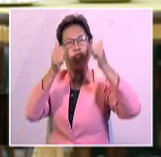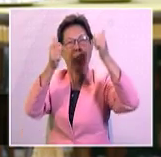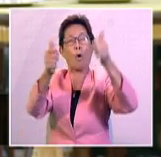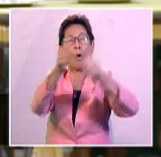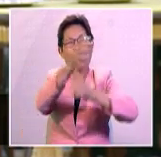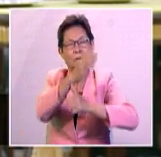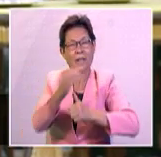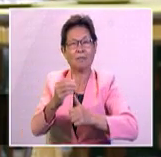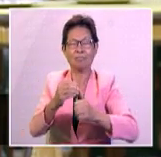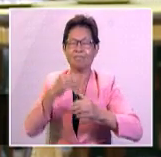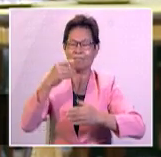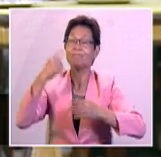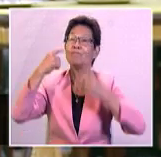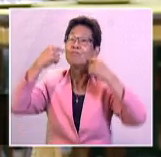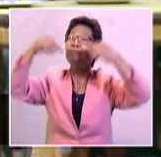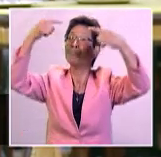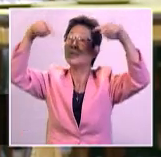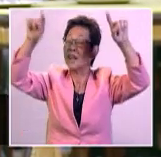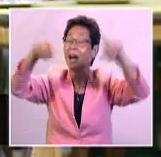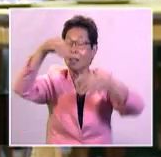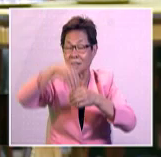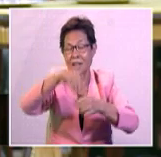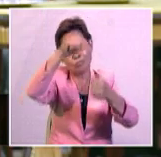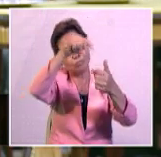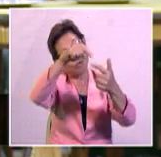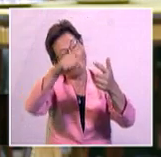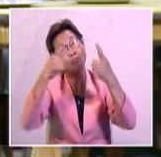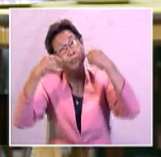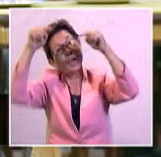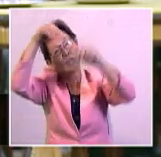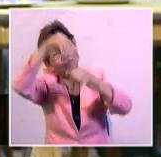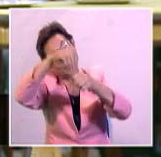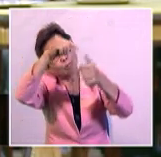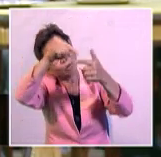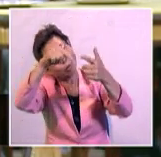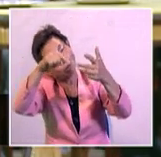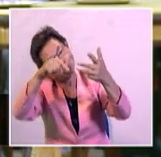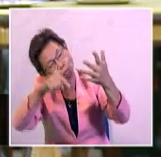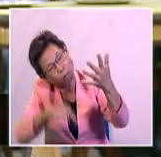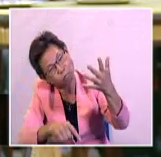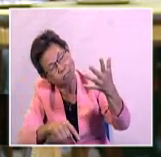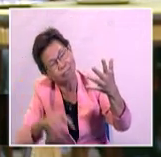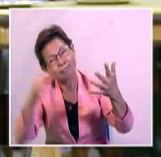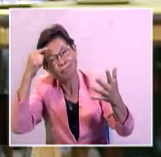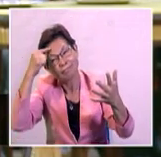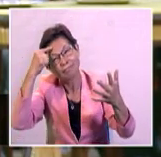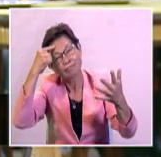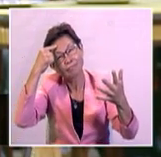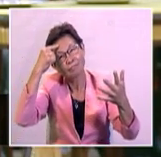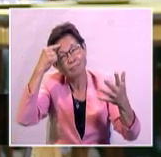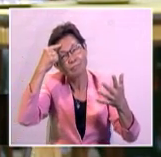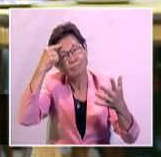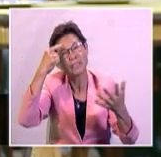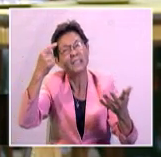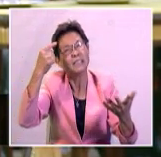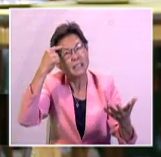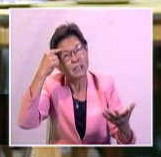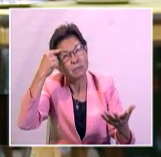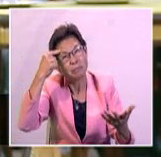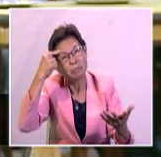dan berhasil dalam banyak perkara, mengambil kira kedudukan